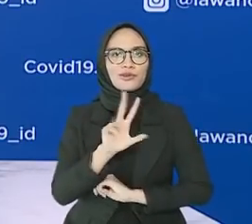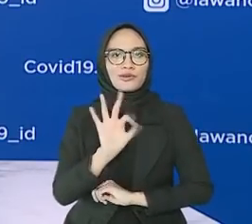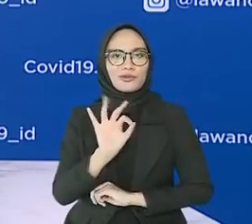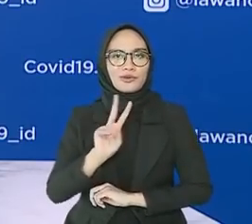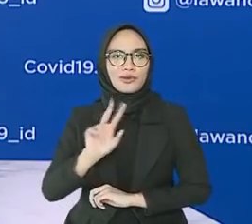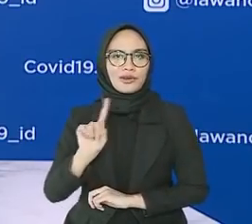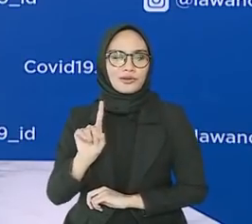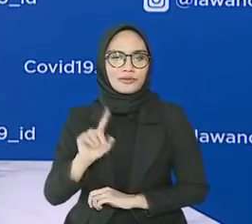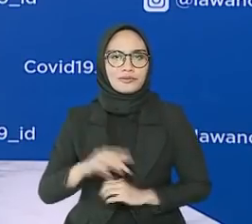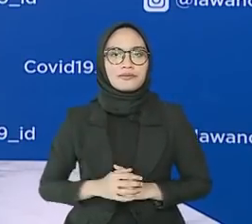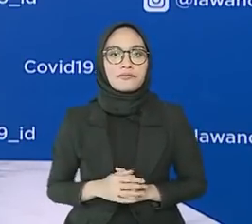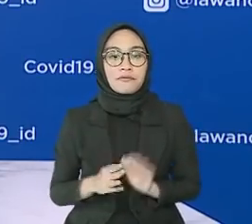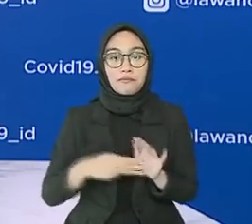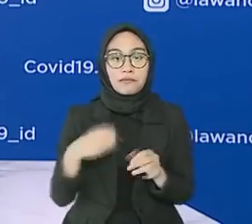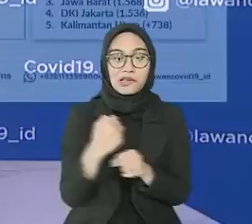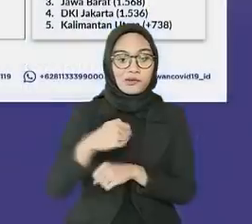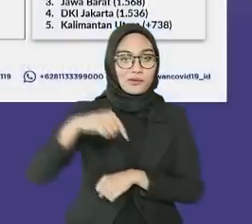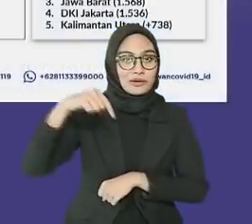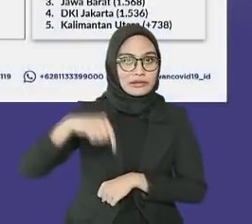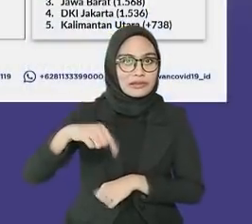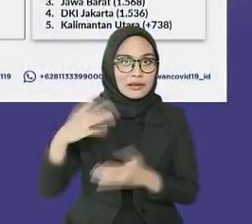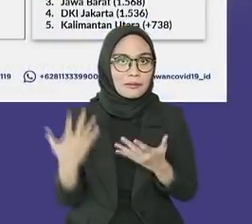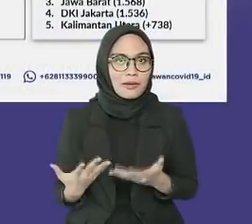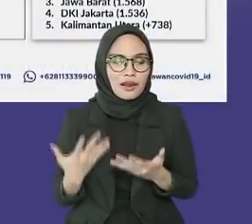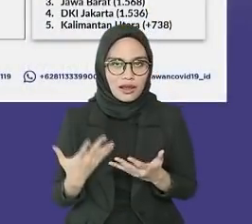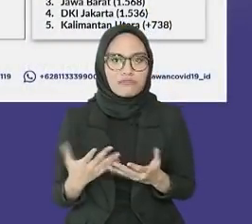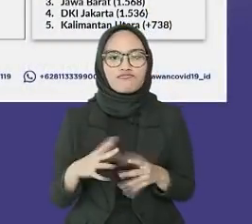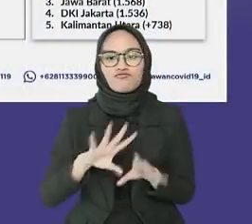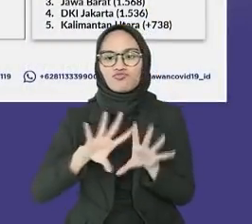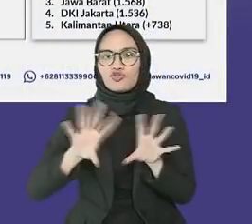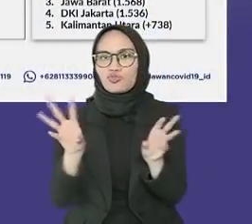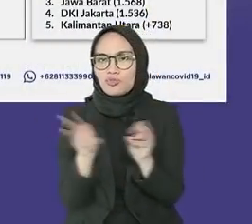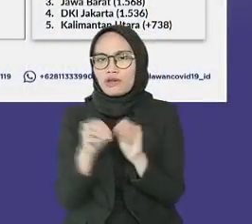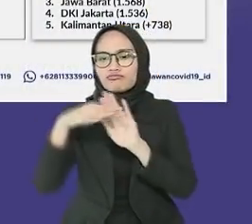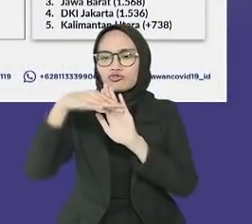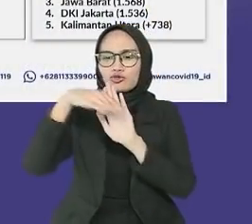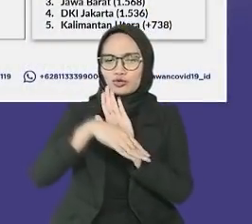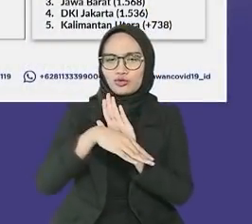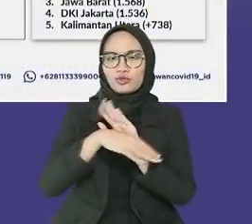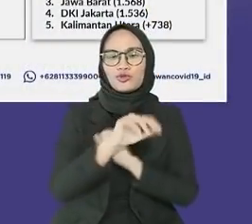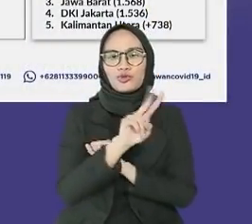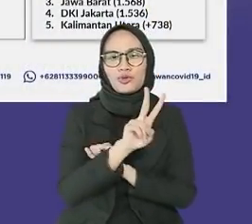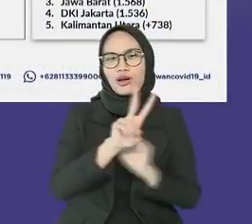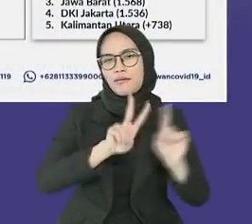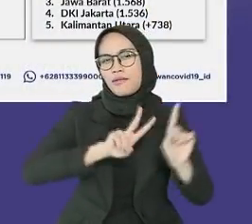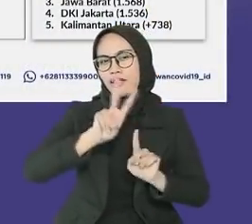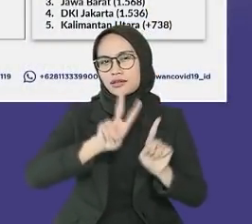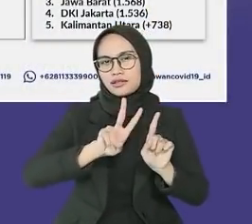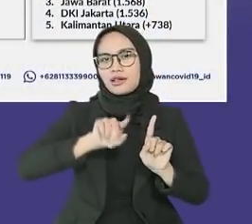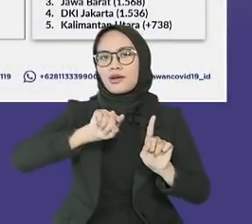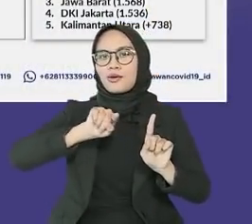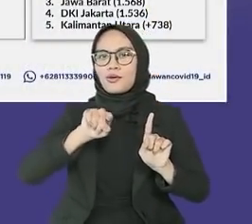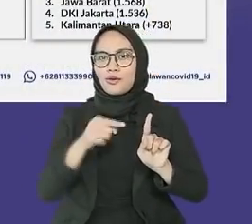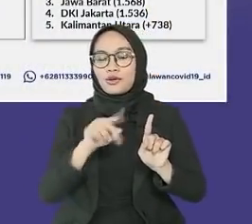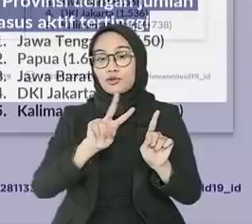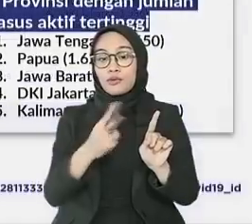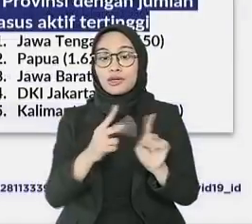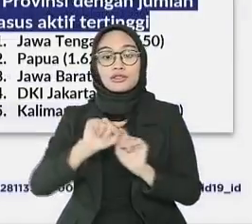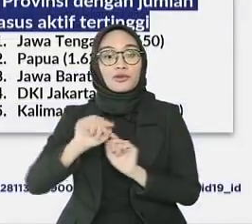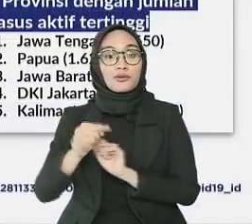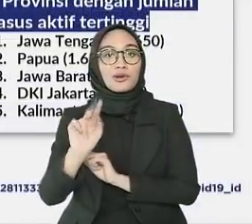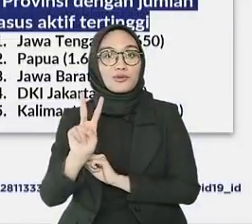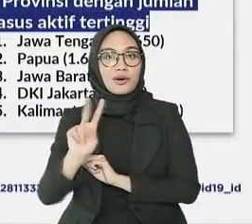2021. Di minggu ini, tercatat penurunan kasus sebesar 12,2% dibandingkan minggu